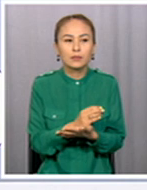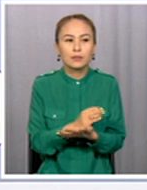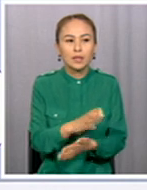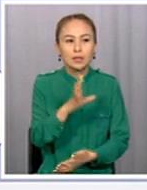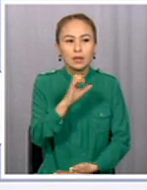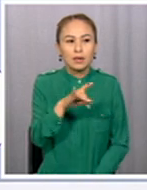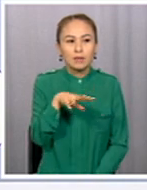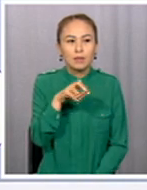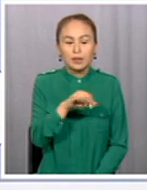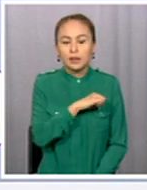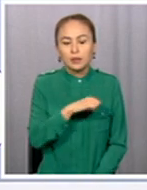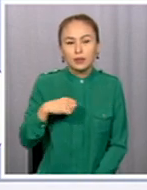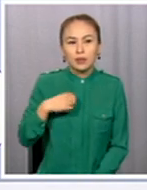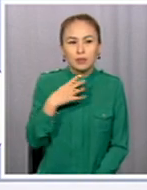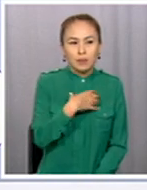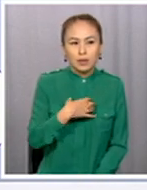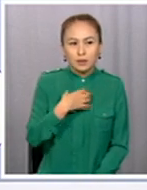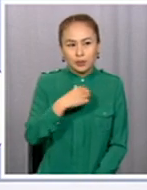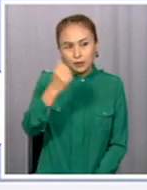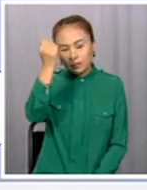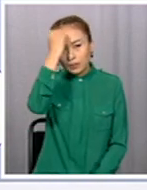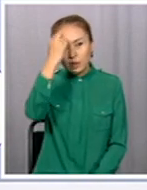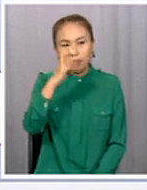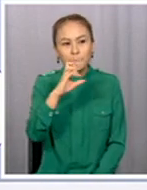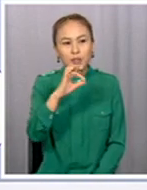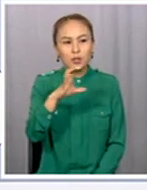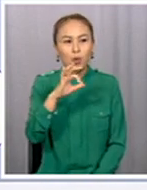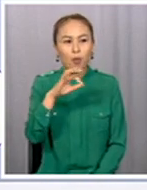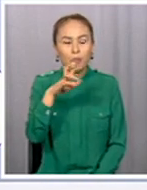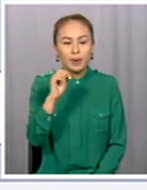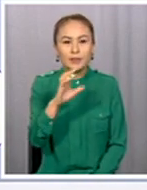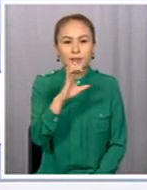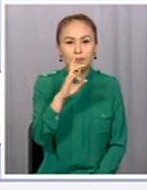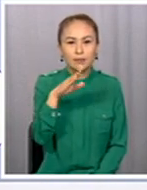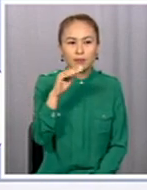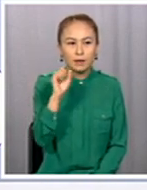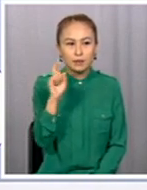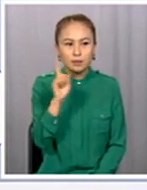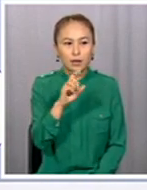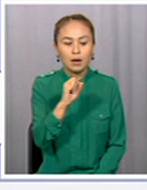Сарматтардың ең маңызды ескерткіштері Бесоба, Сынтас,